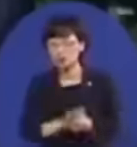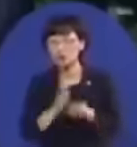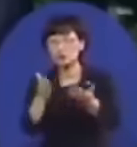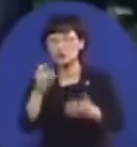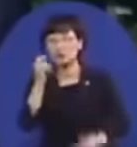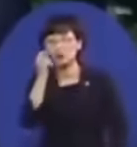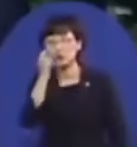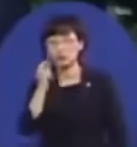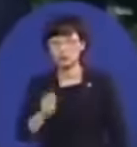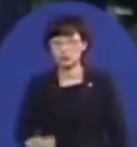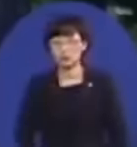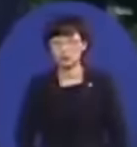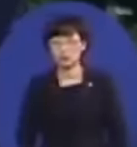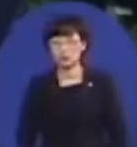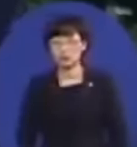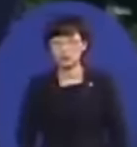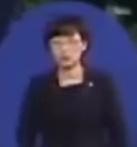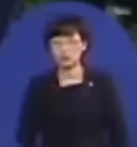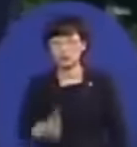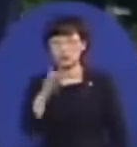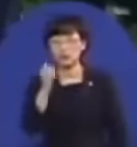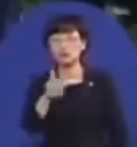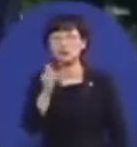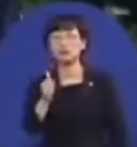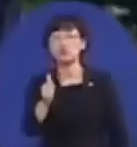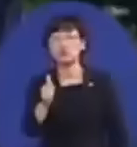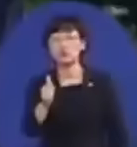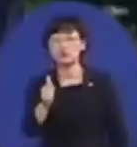아닌데. 주인 된 일만 책임진다.